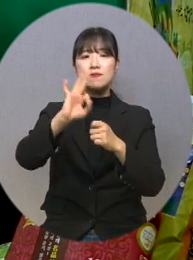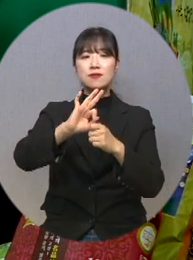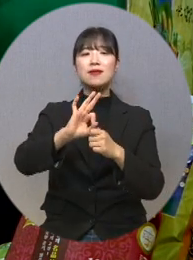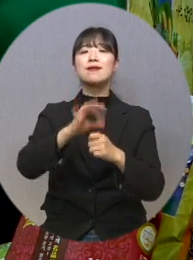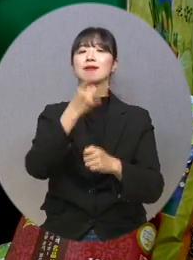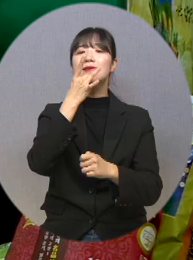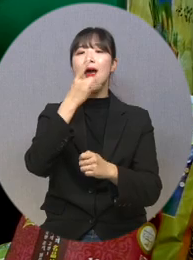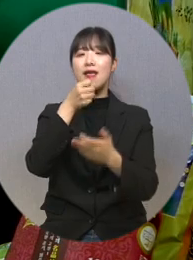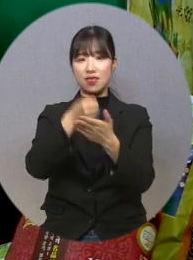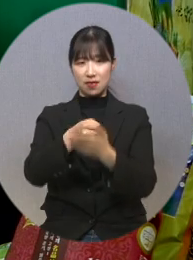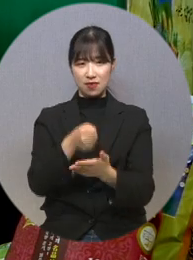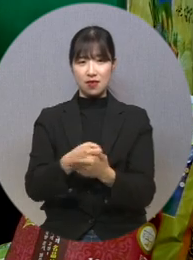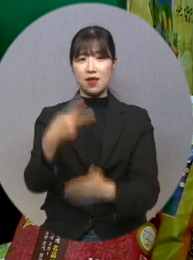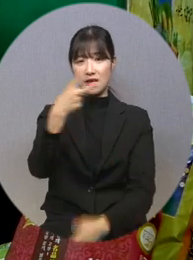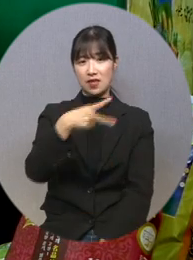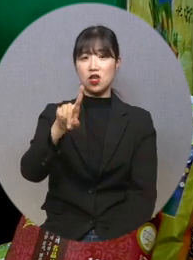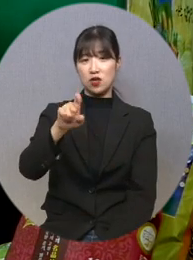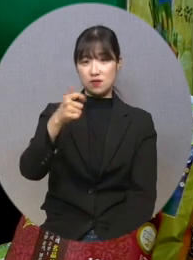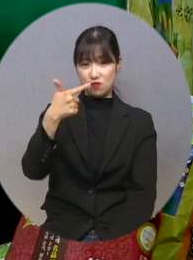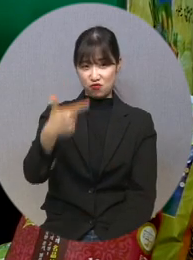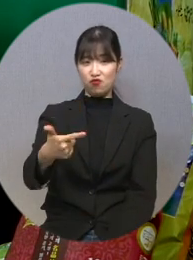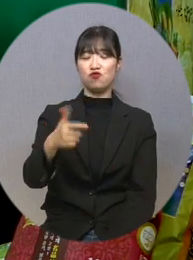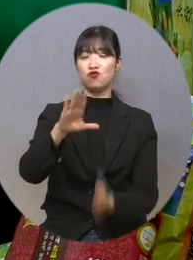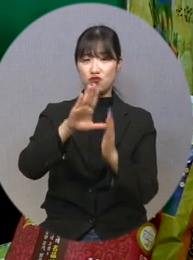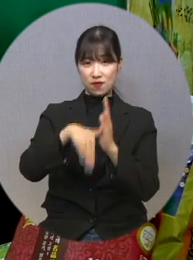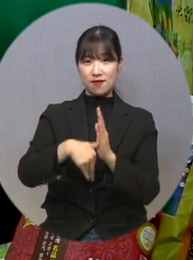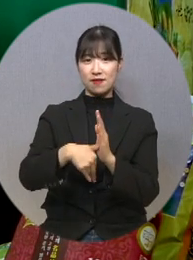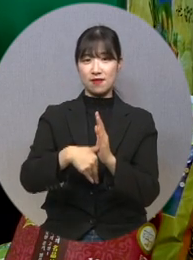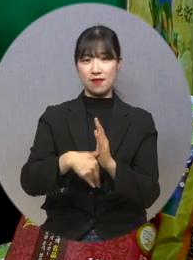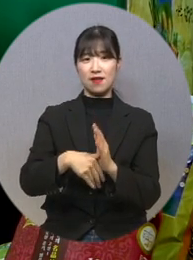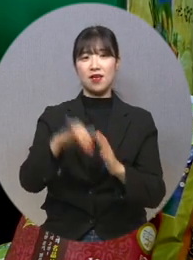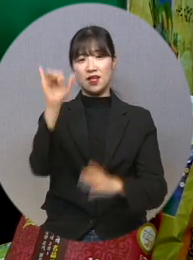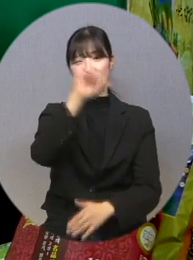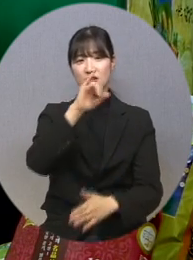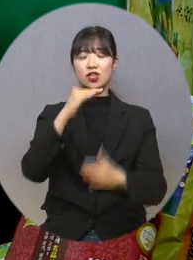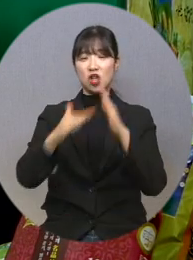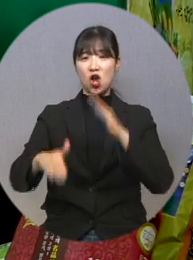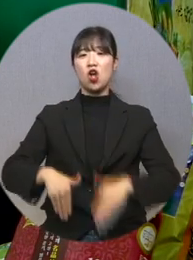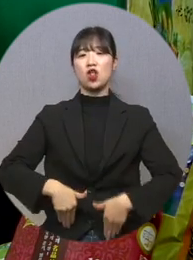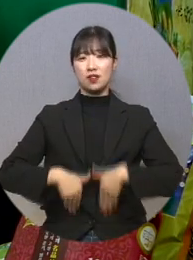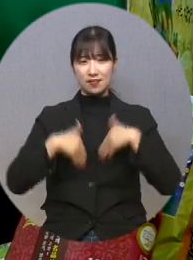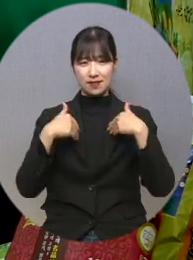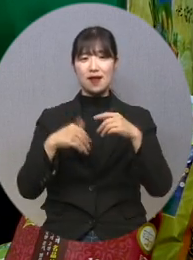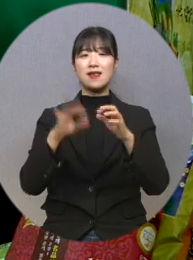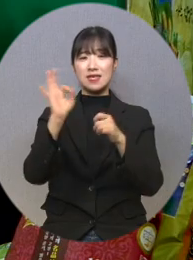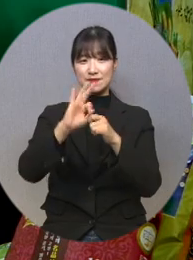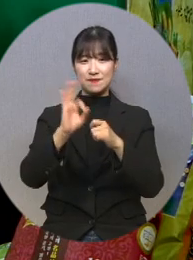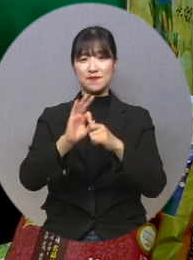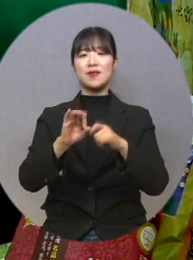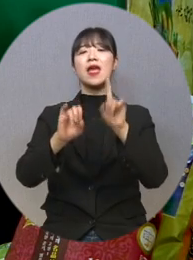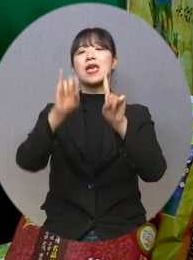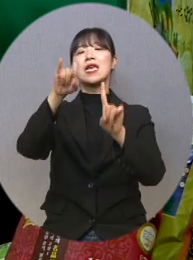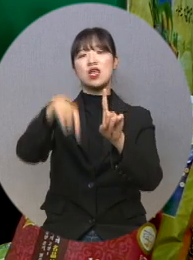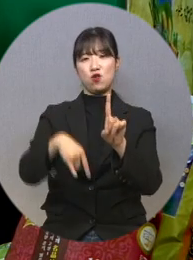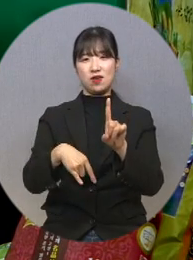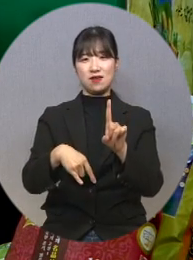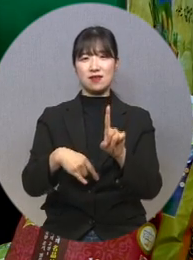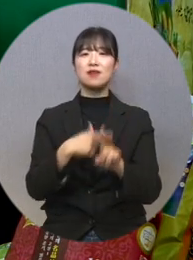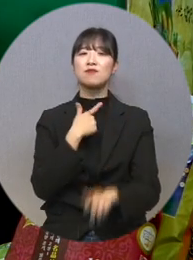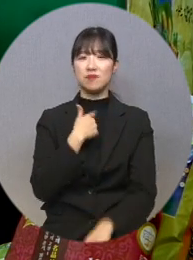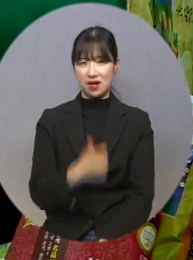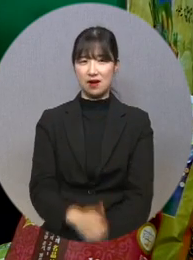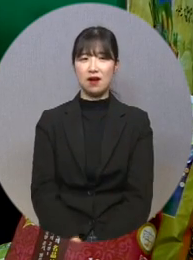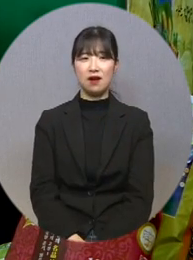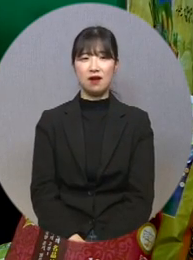선정하는데 2016년도에 저희 전라남도 고품질 10대 브랜드 쌀 또 1위를 했던 쌀